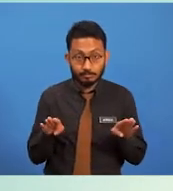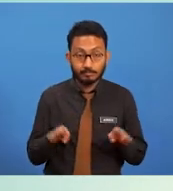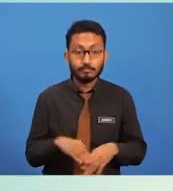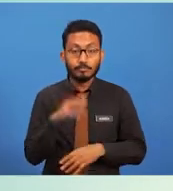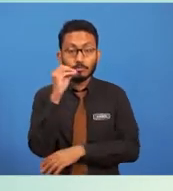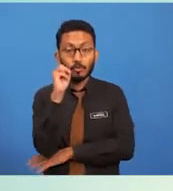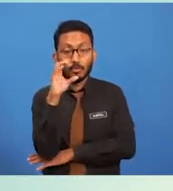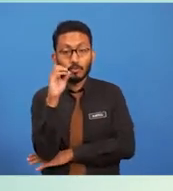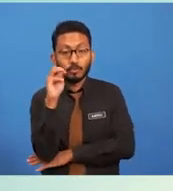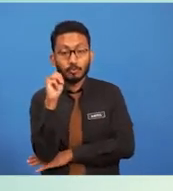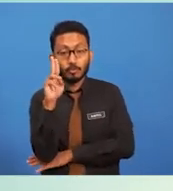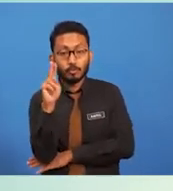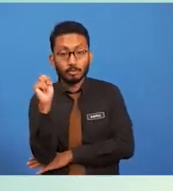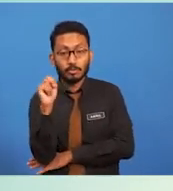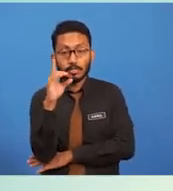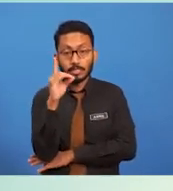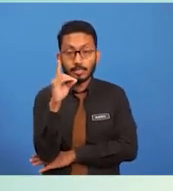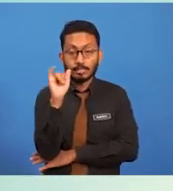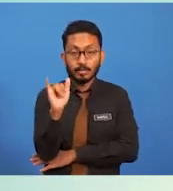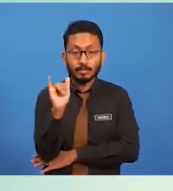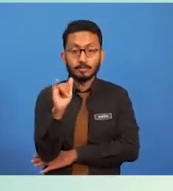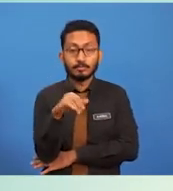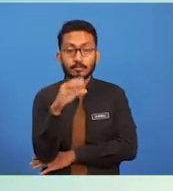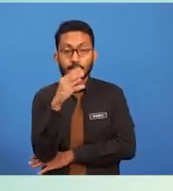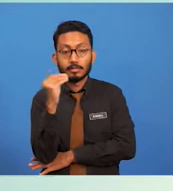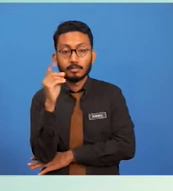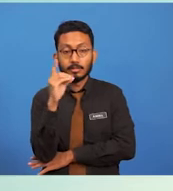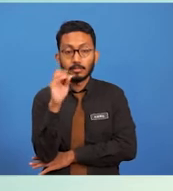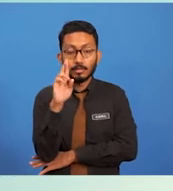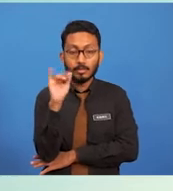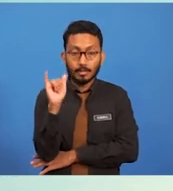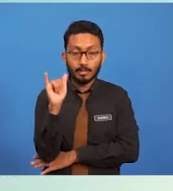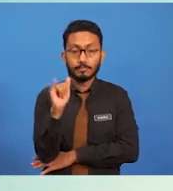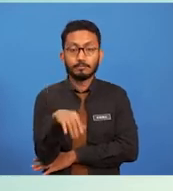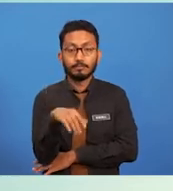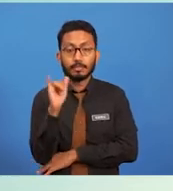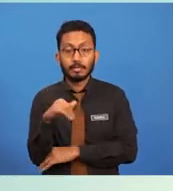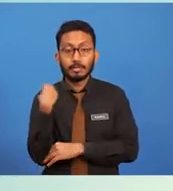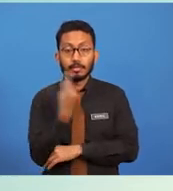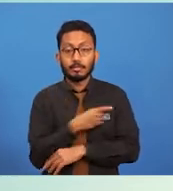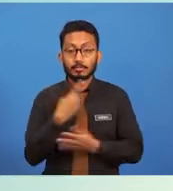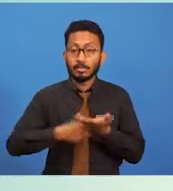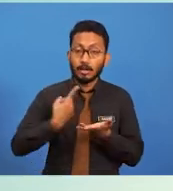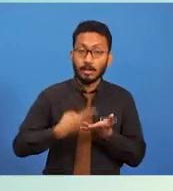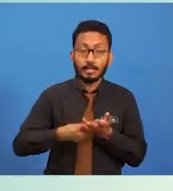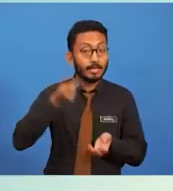monoprotik, diprotik dan triprotik yang kita bincangkan sebentar tadi.